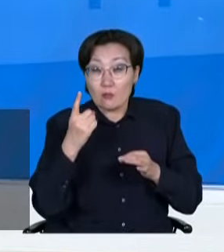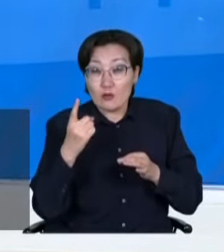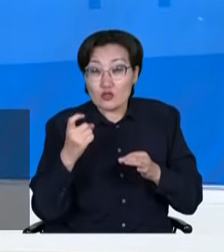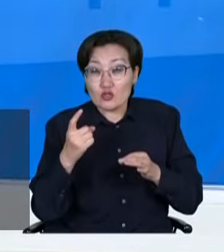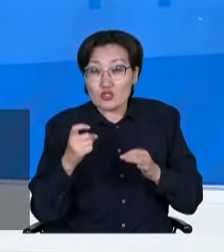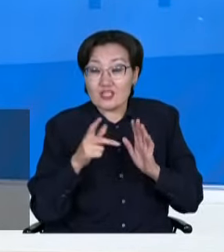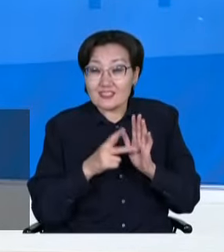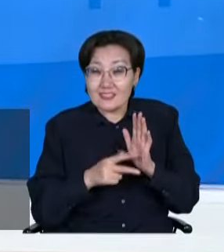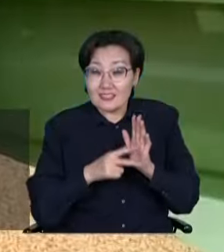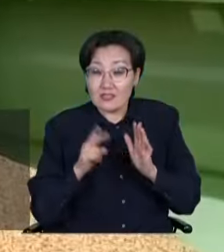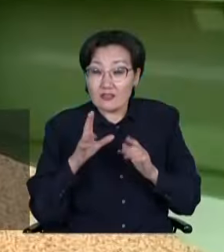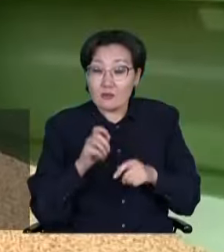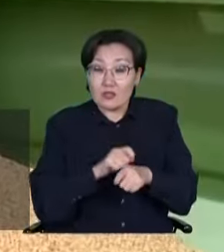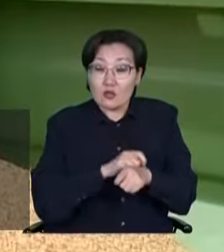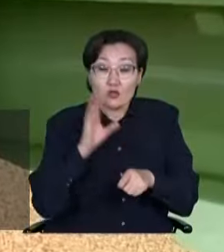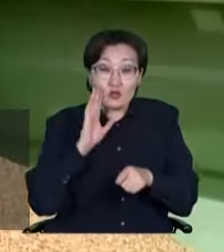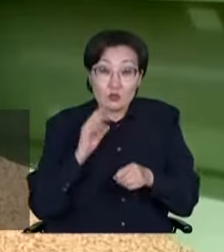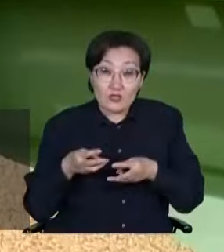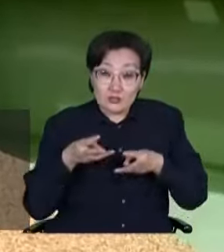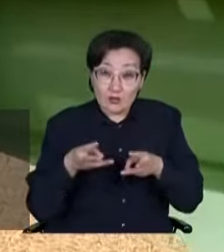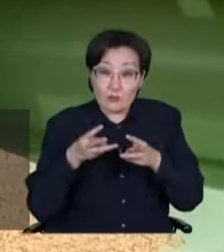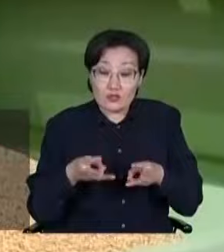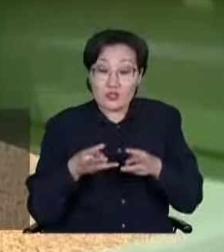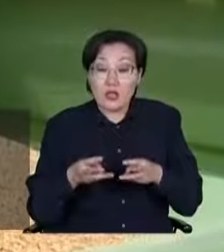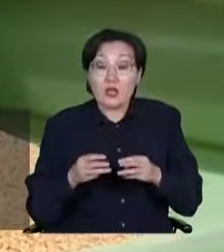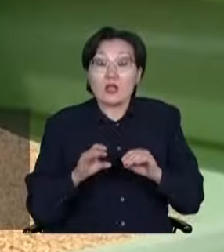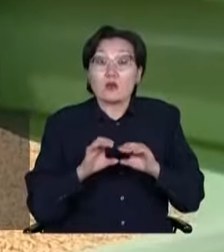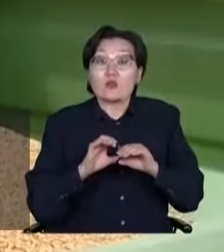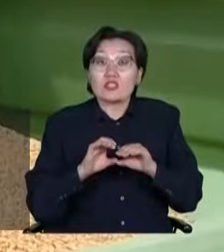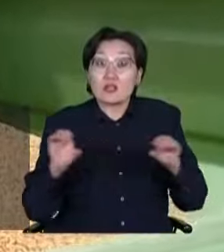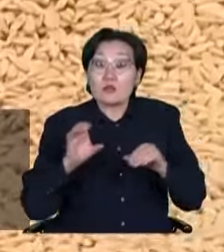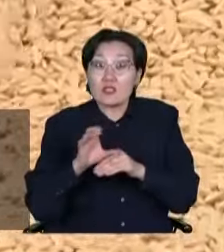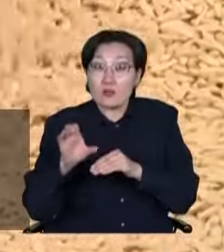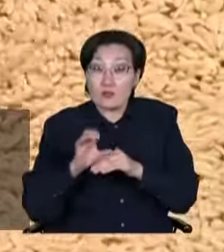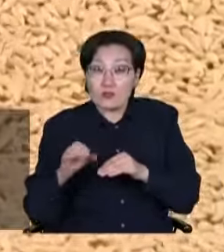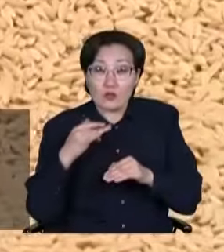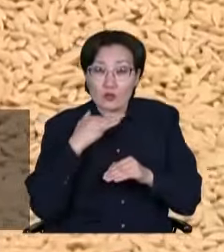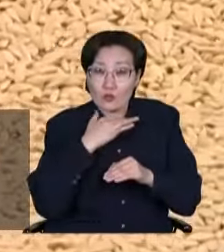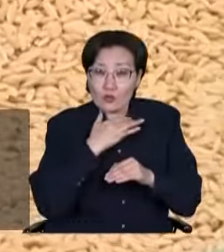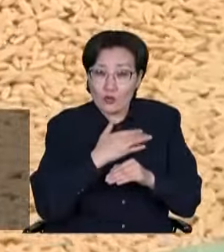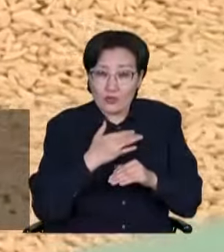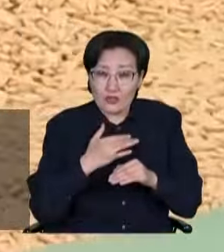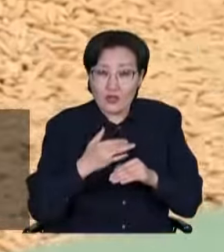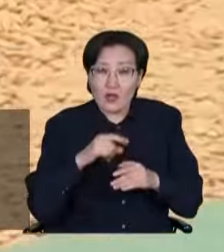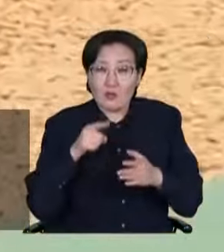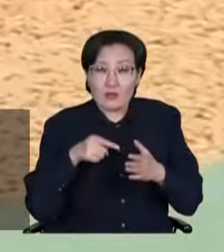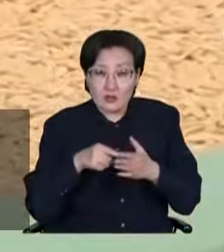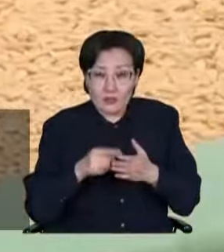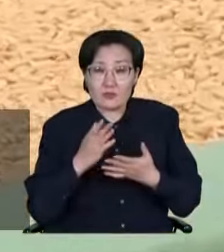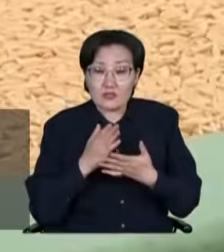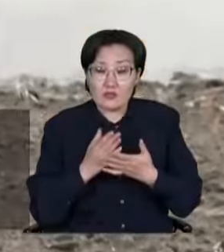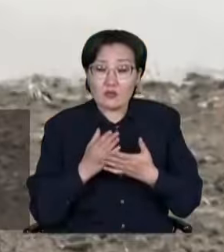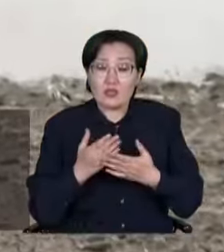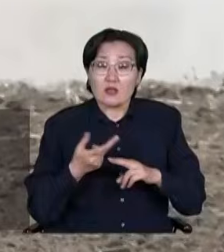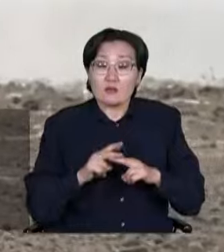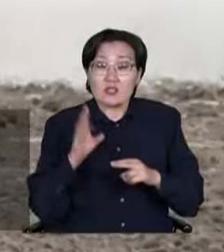су келіп түсуде. Топыраққа түскен тұқым дүген сөресіне жеткенше диқандар белуардан бейнет кешетіні белгілі. Танаптың табанынан